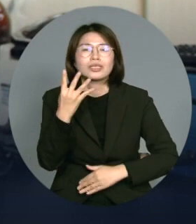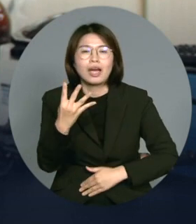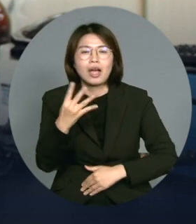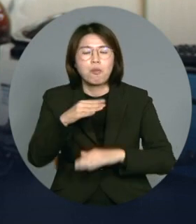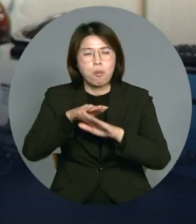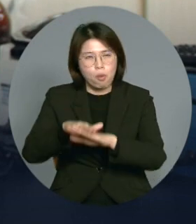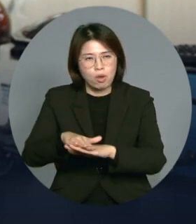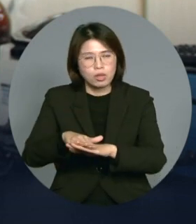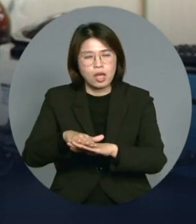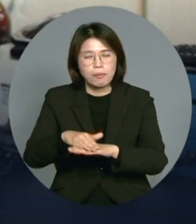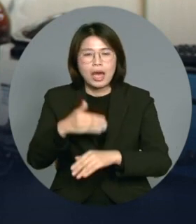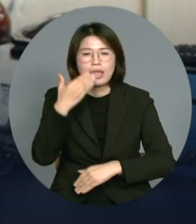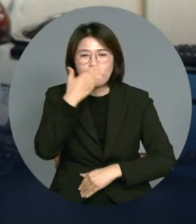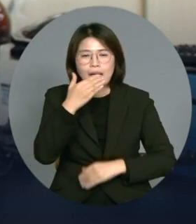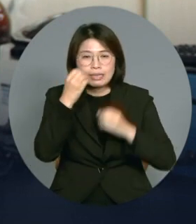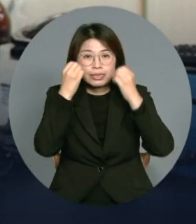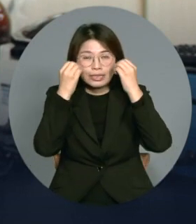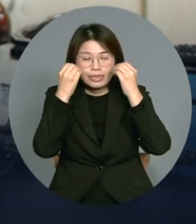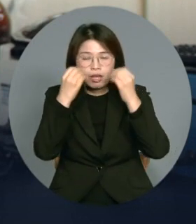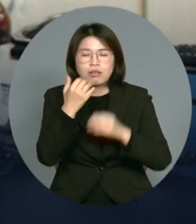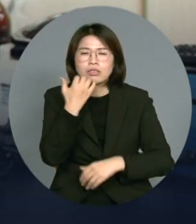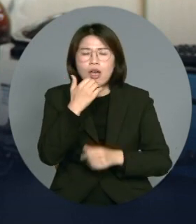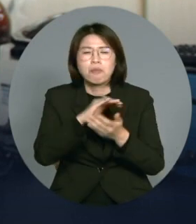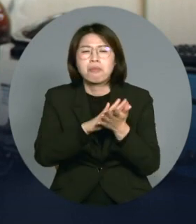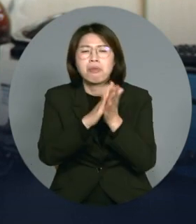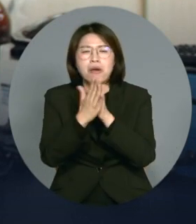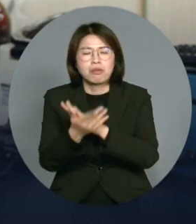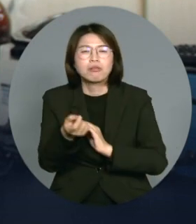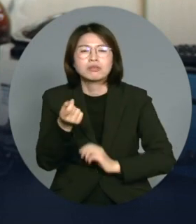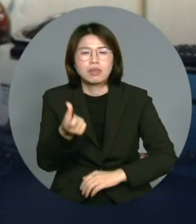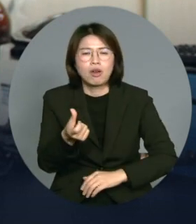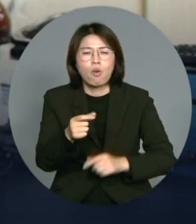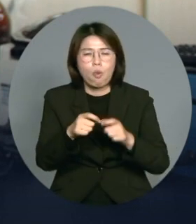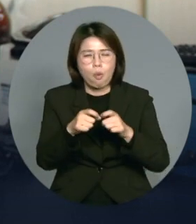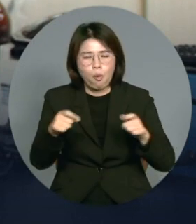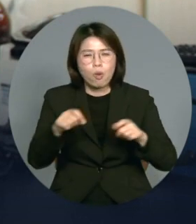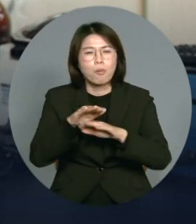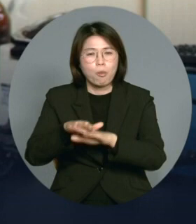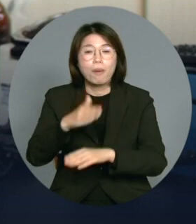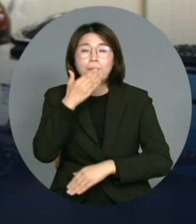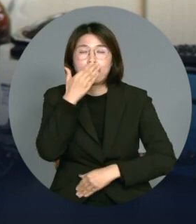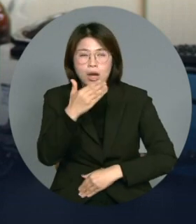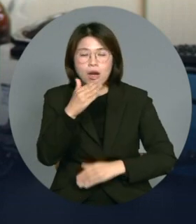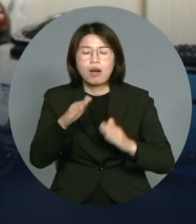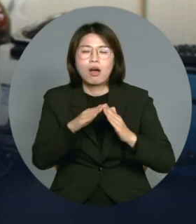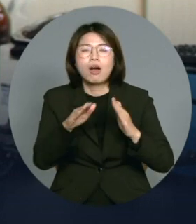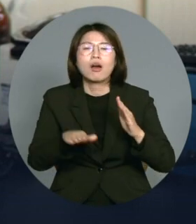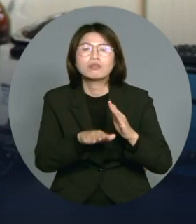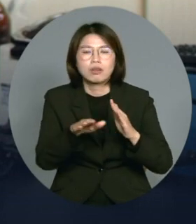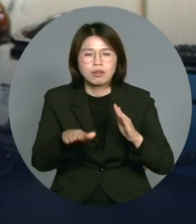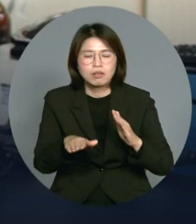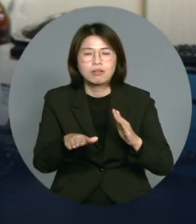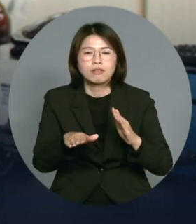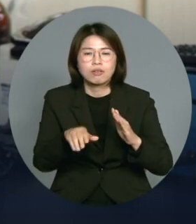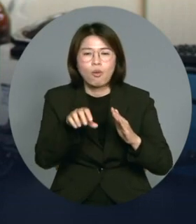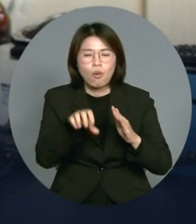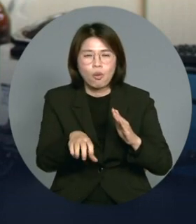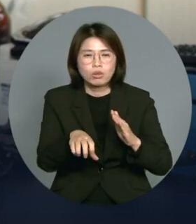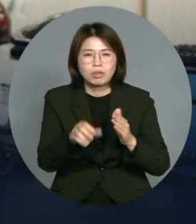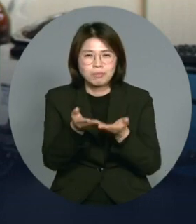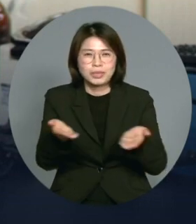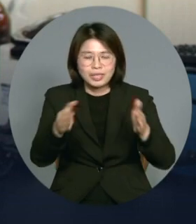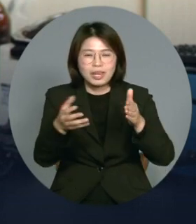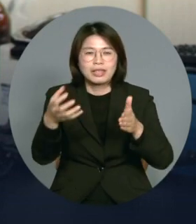때 밥맛, 신선도, 그리고 색 변화가 적어 품질이 오래 유지되기 때문에 가정에서는 밀폐용기에 쌀을